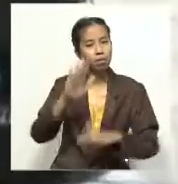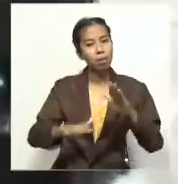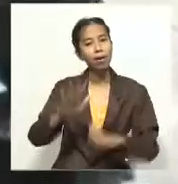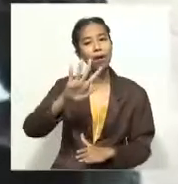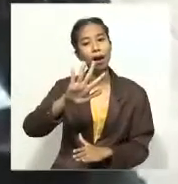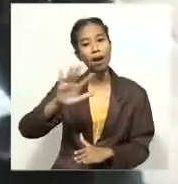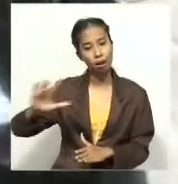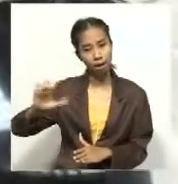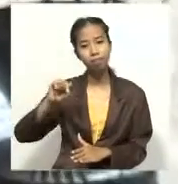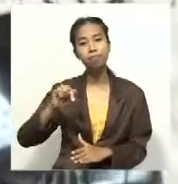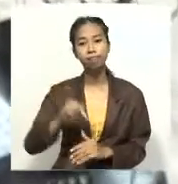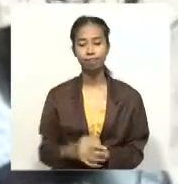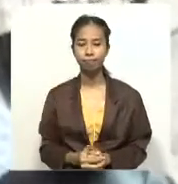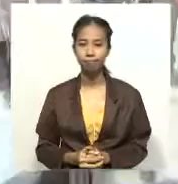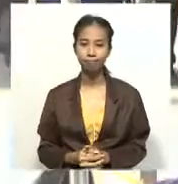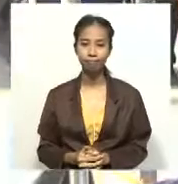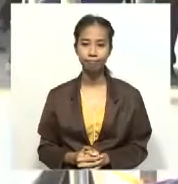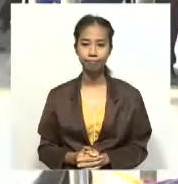5,400,000บาทครับ